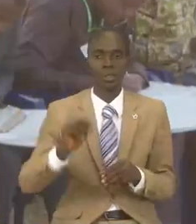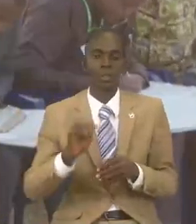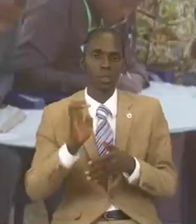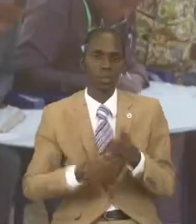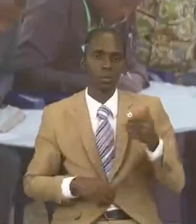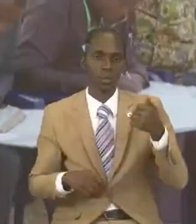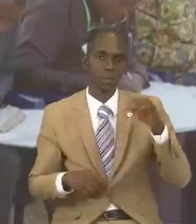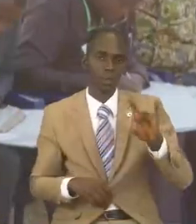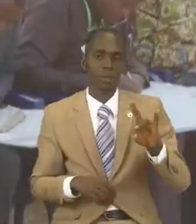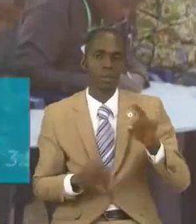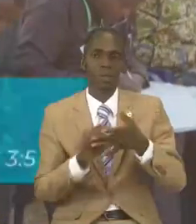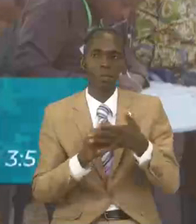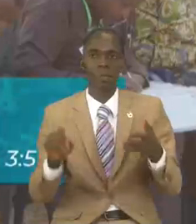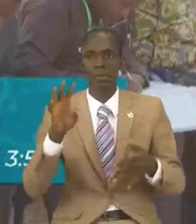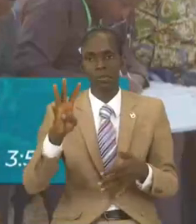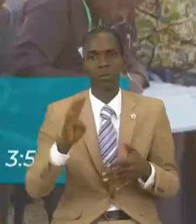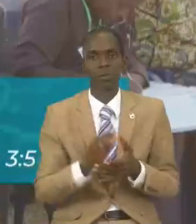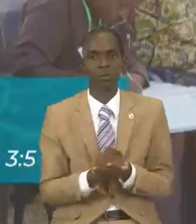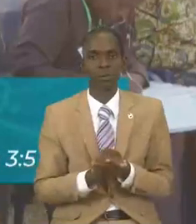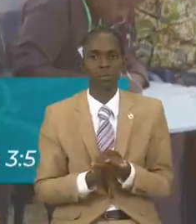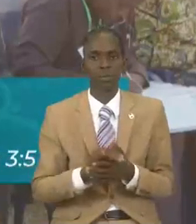19, verset 4.